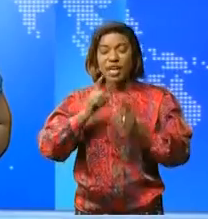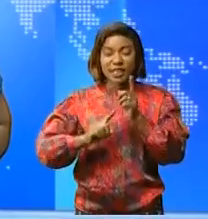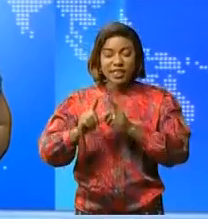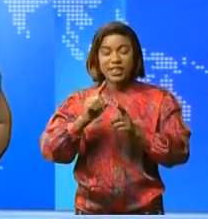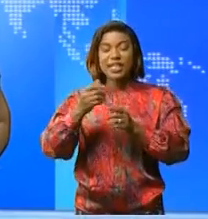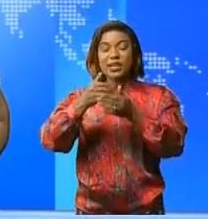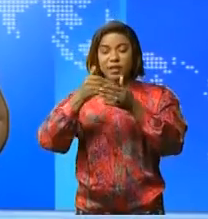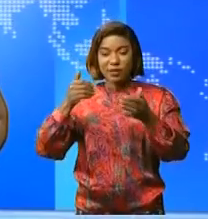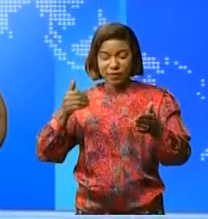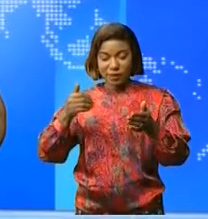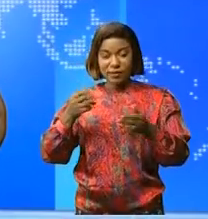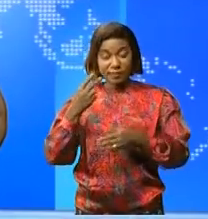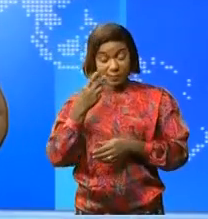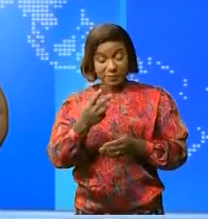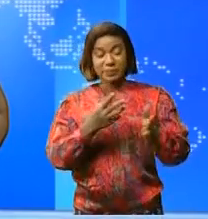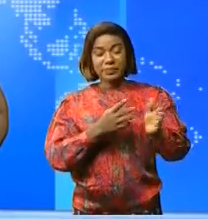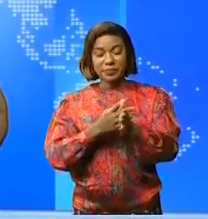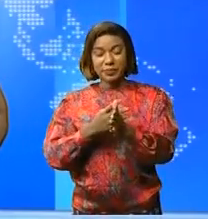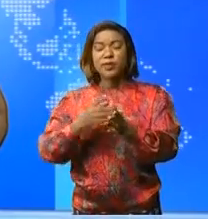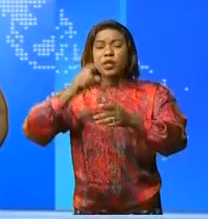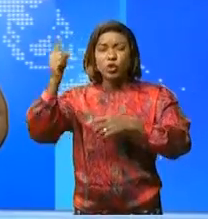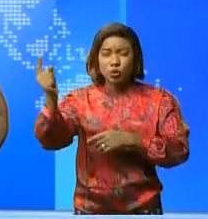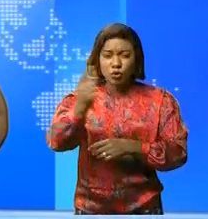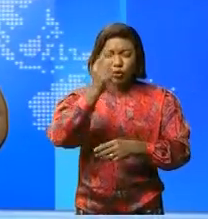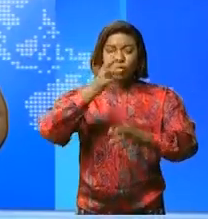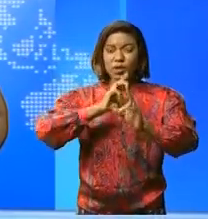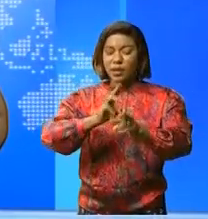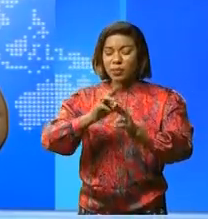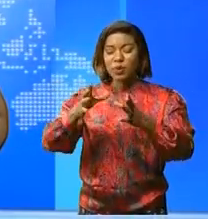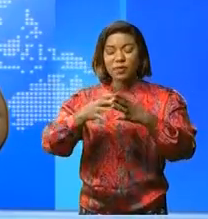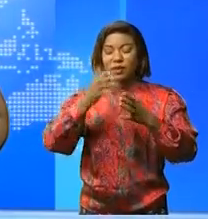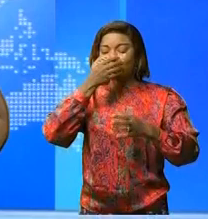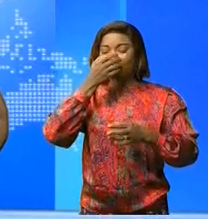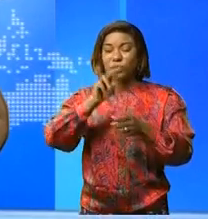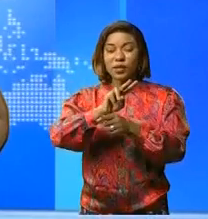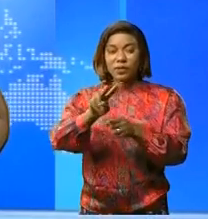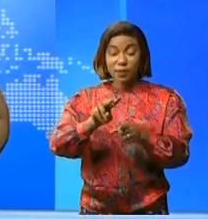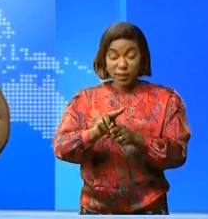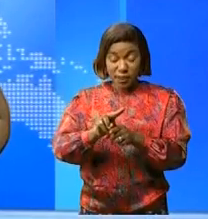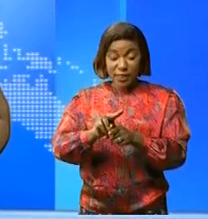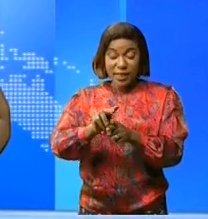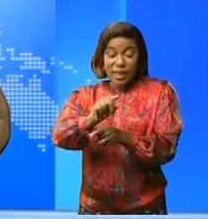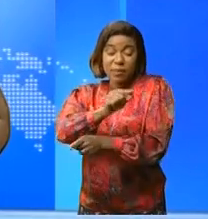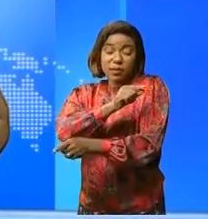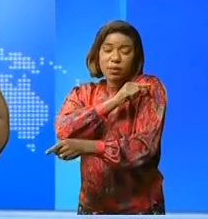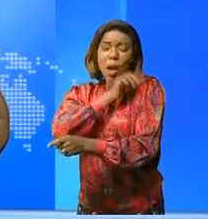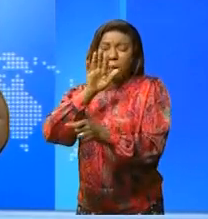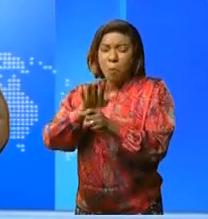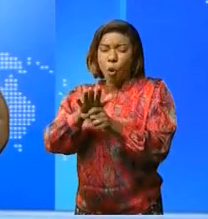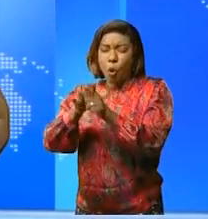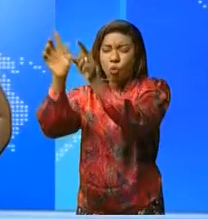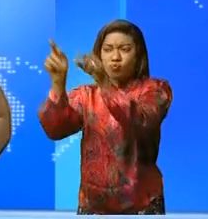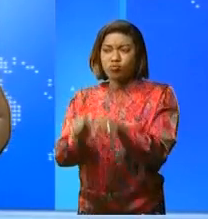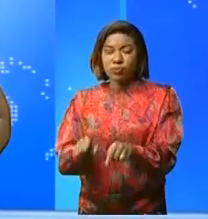l'heure, par inadvertance. Toujours en rapport avec le coronavirus, un lot de vaccins AstraZeneca est arrivé à